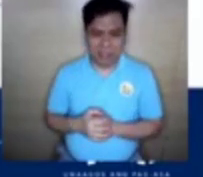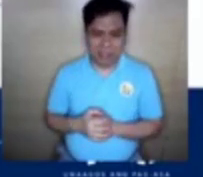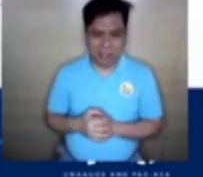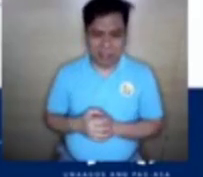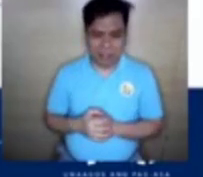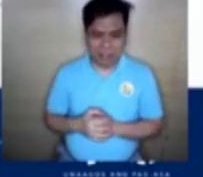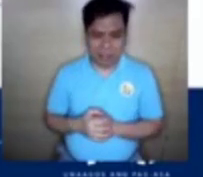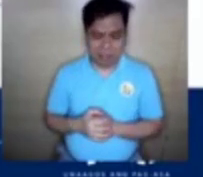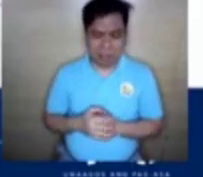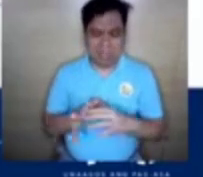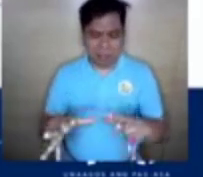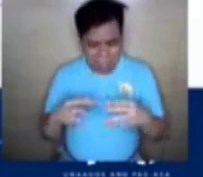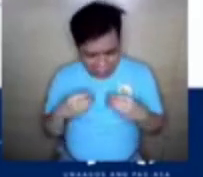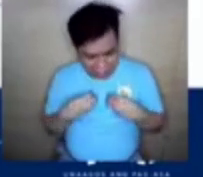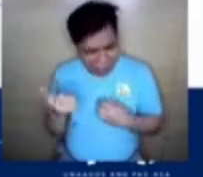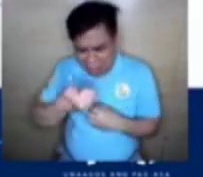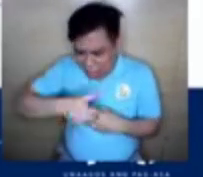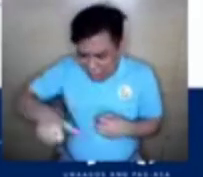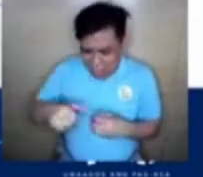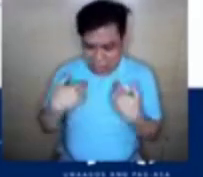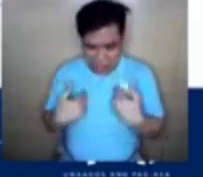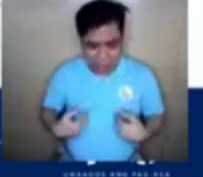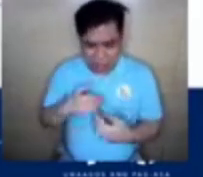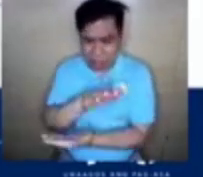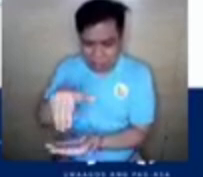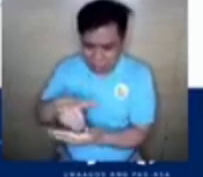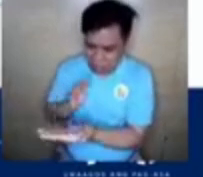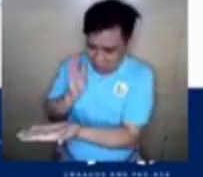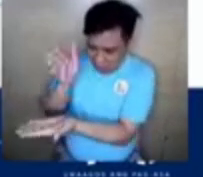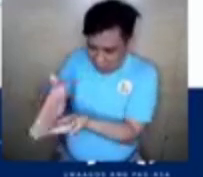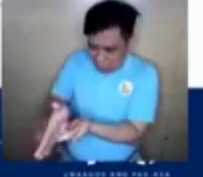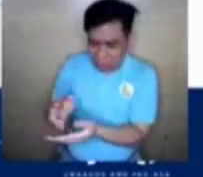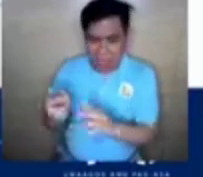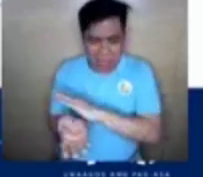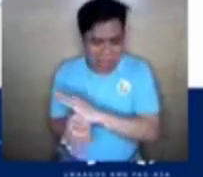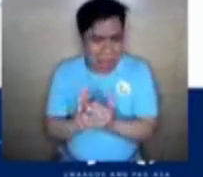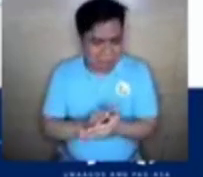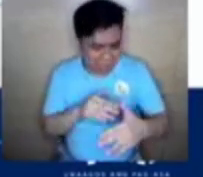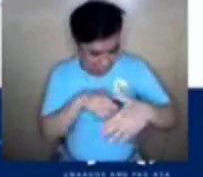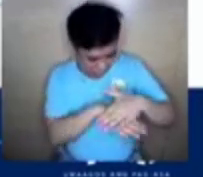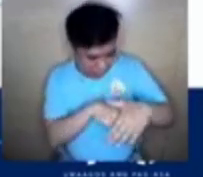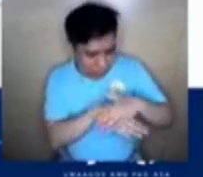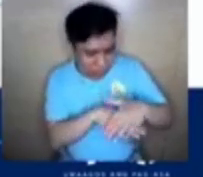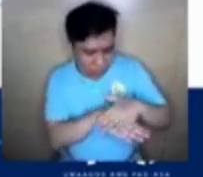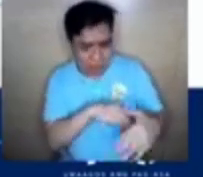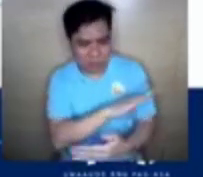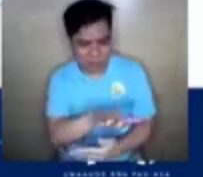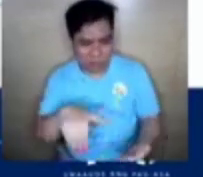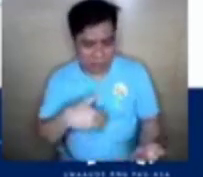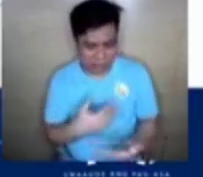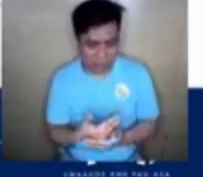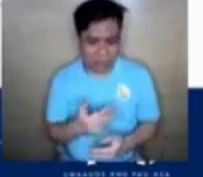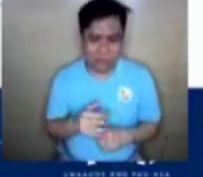I-entertain ka kahit anong health center ka pumunta at mas magiging accurate ang records po natin.